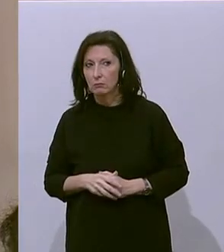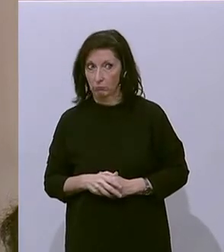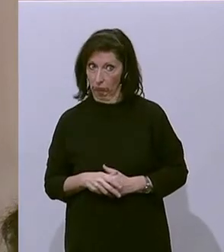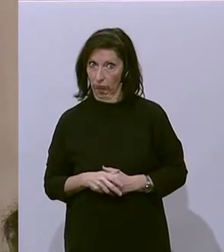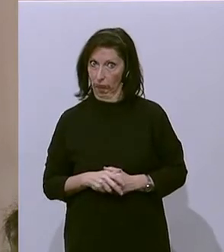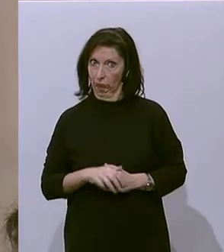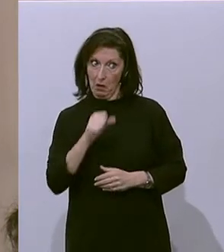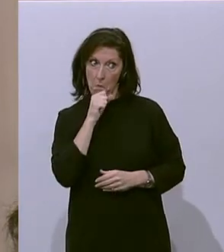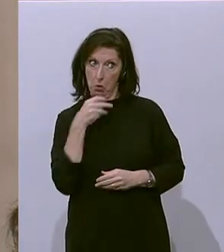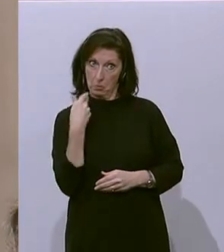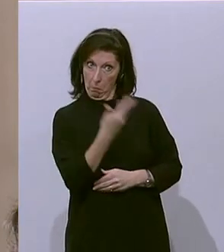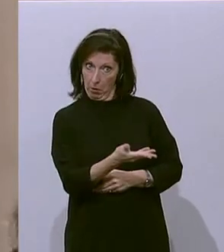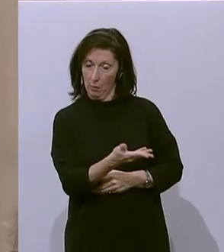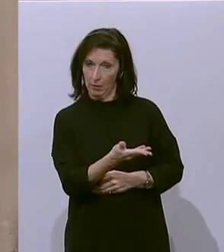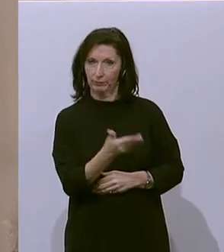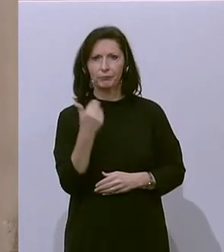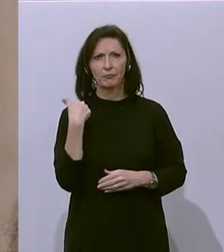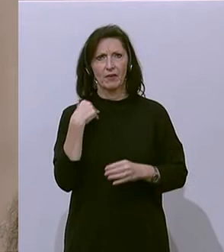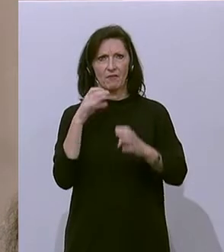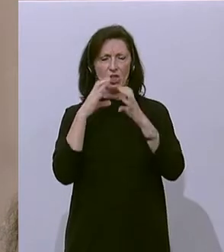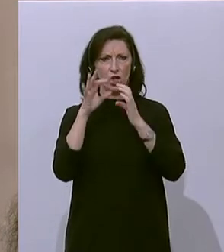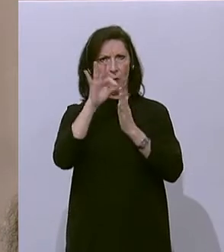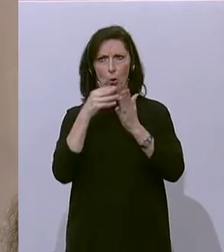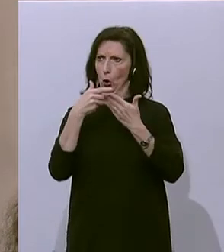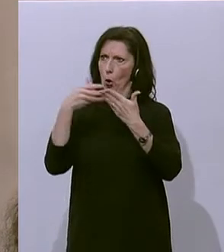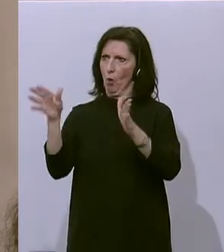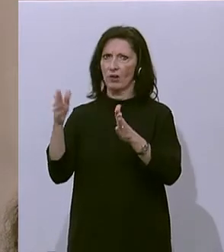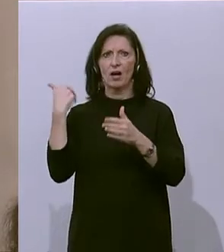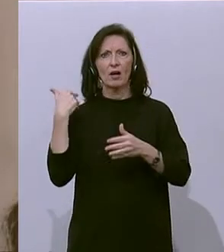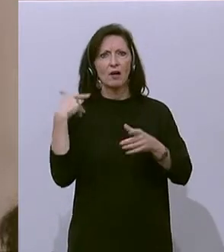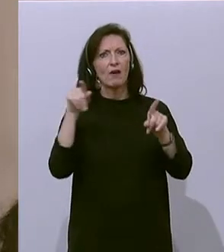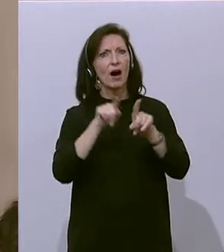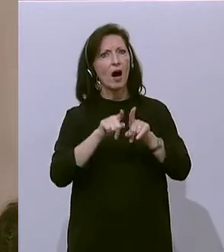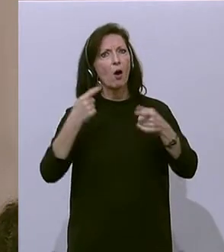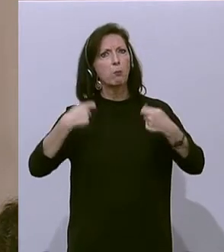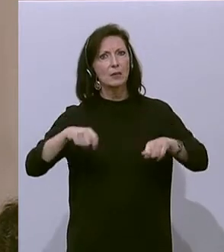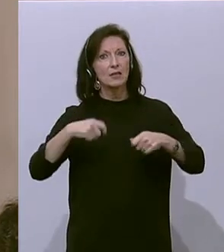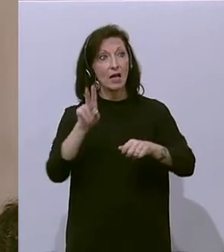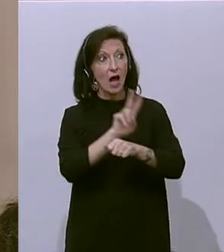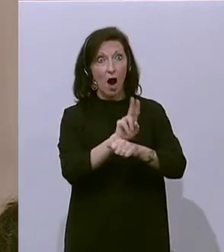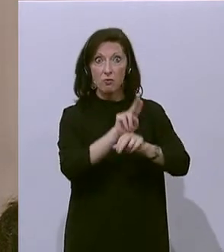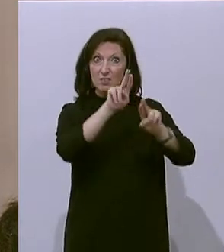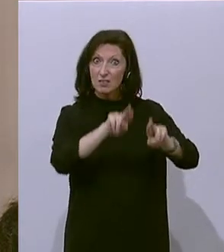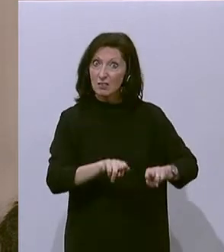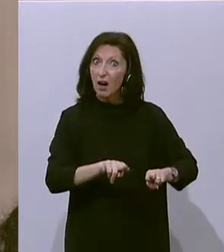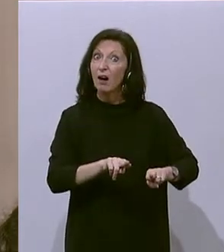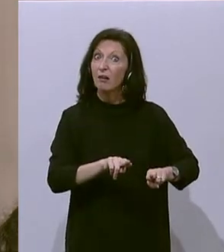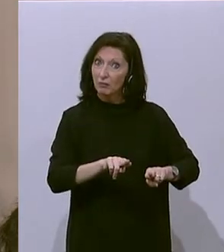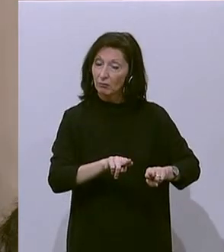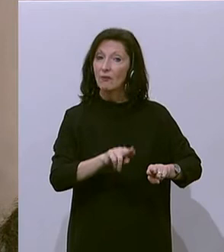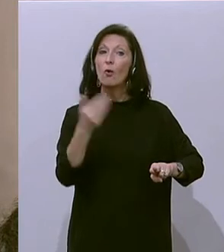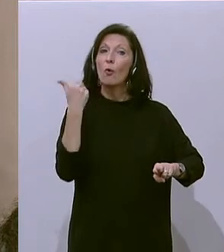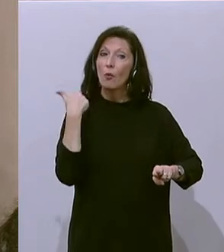Postenvergabe gab es laut veröffentlichten Chatprotokollen ja Kontakte auch zwischen dem Präsidenten des Aufsichtsrats der KASAG und